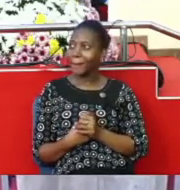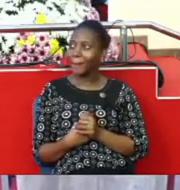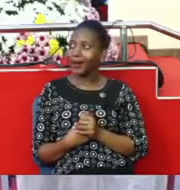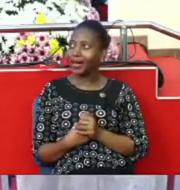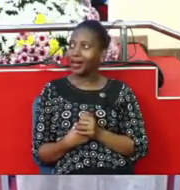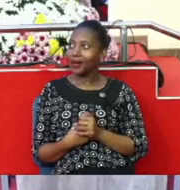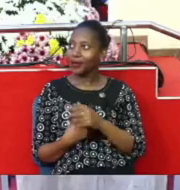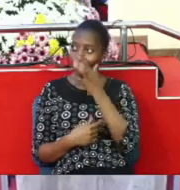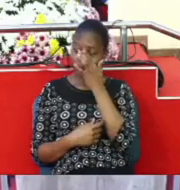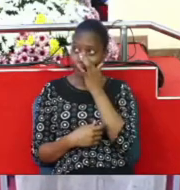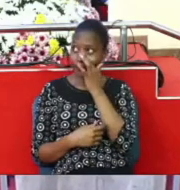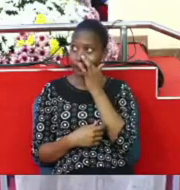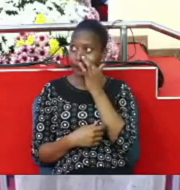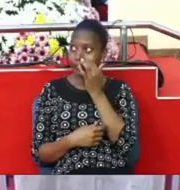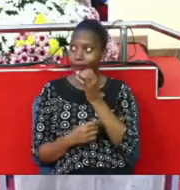Anaenda majuu.